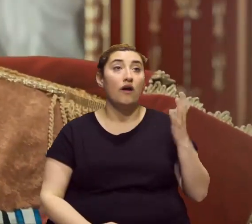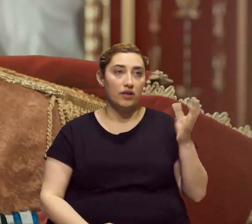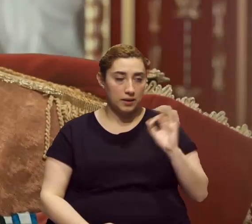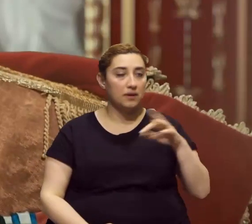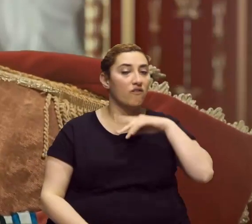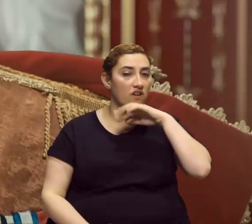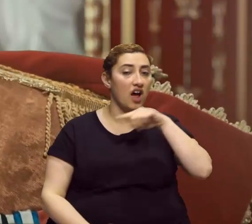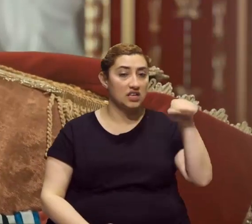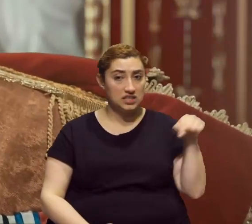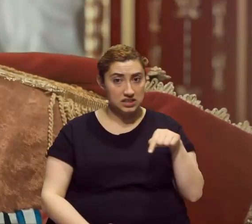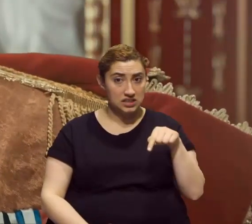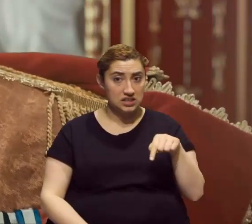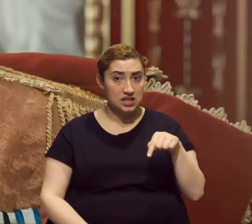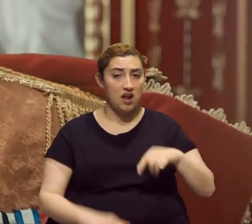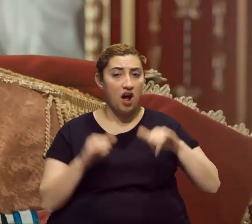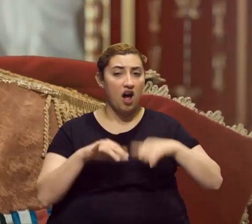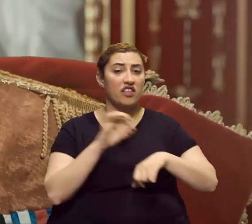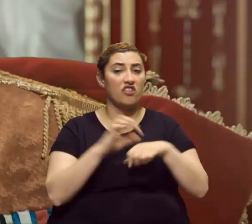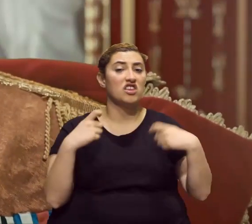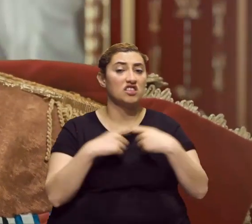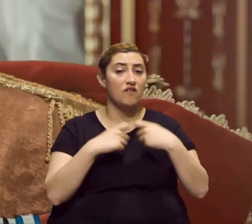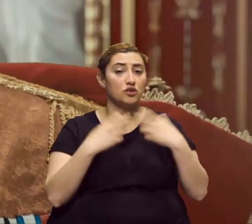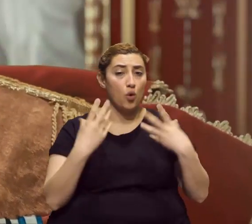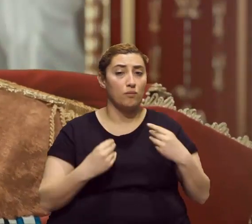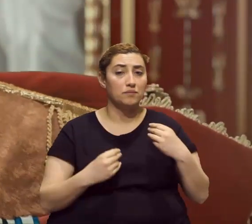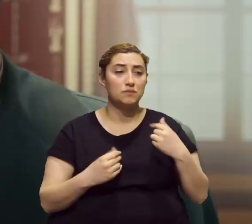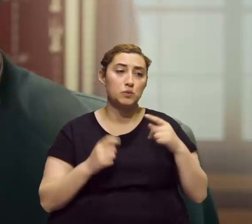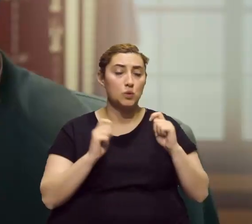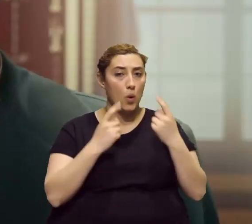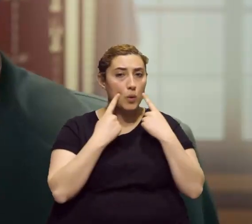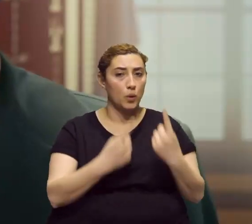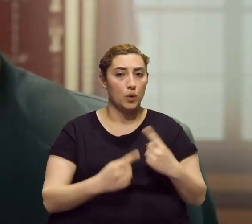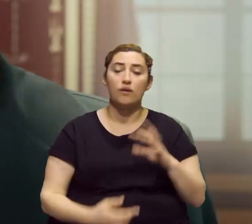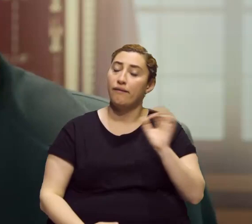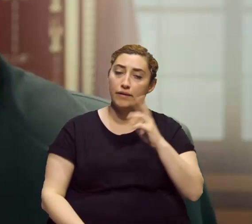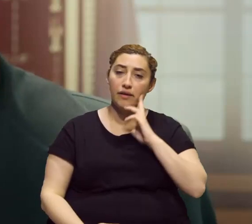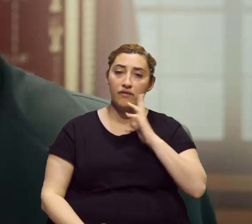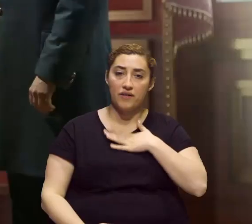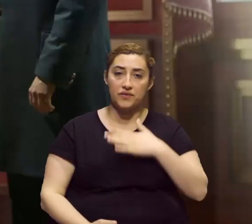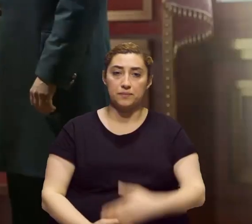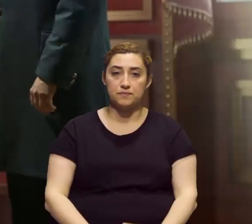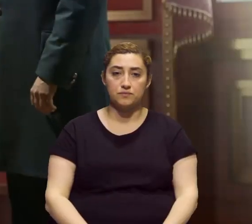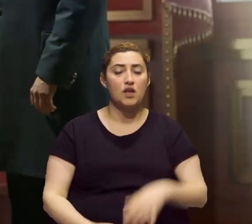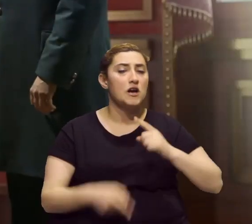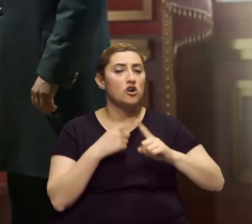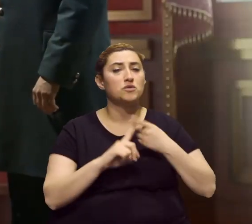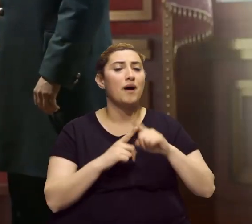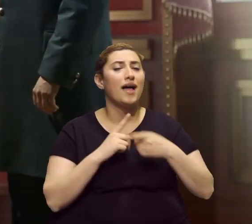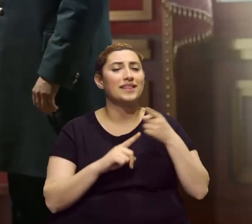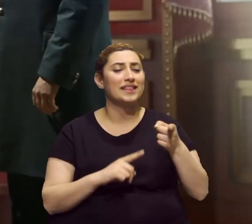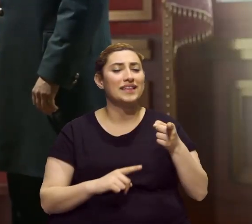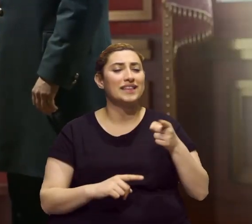hatta Fransızlara karşı aynı anda savaşmamız pek mümkün görünmüyor o zaman. Evet efendim. Osmanlı'nın